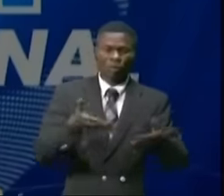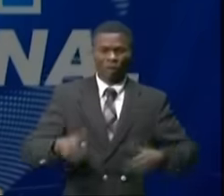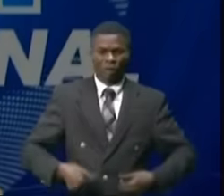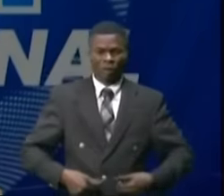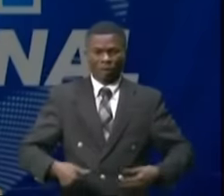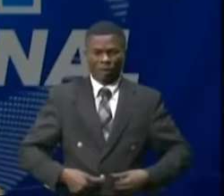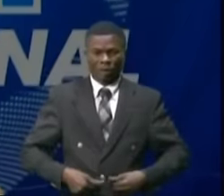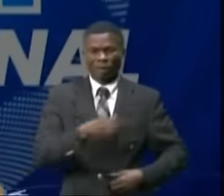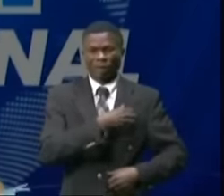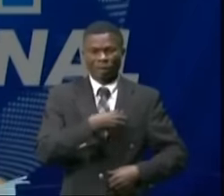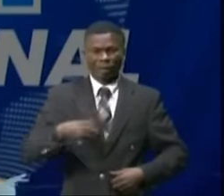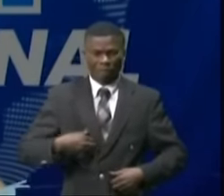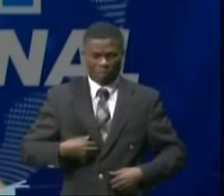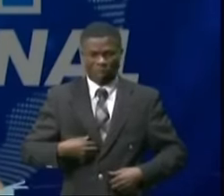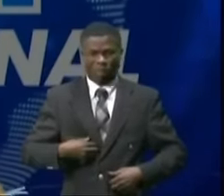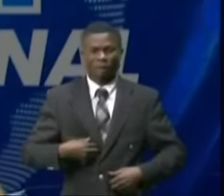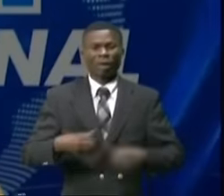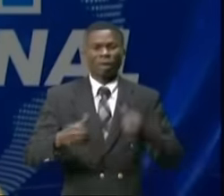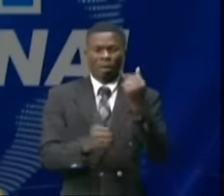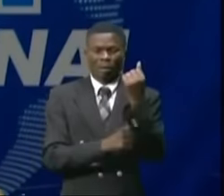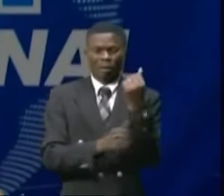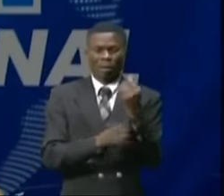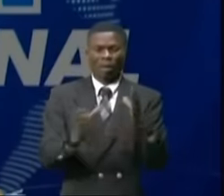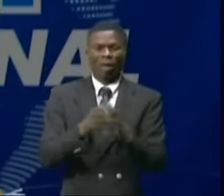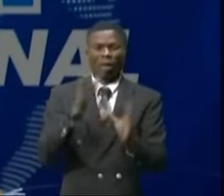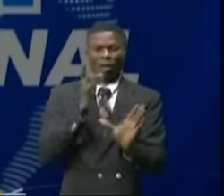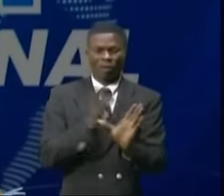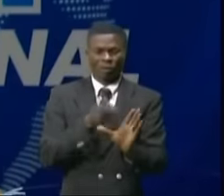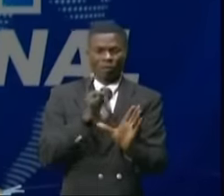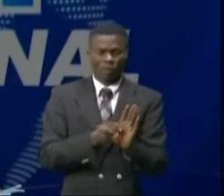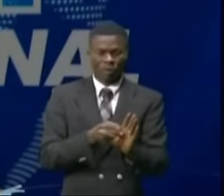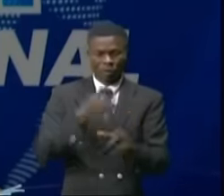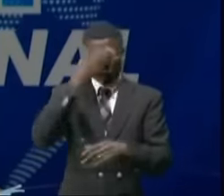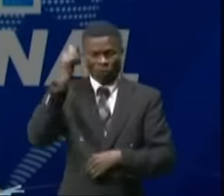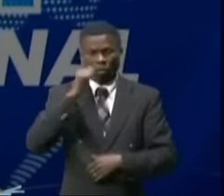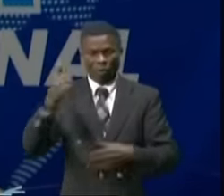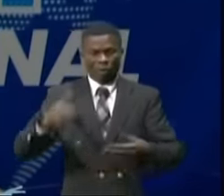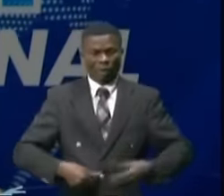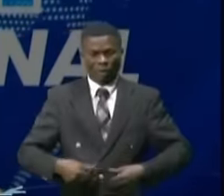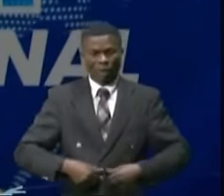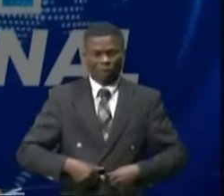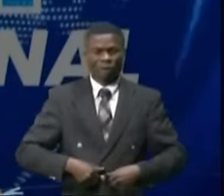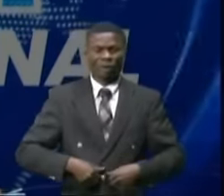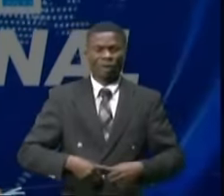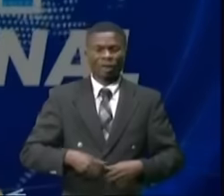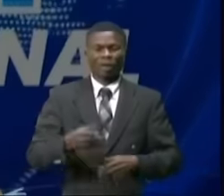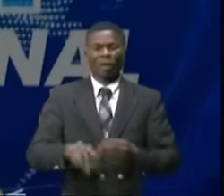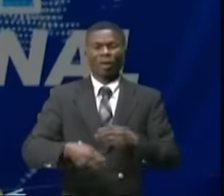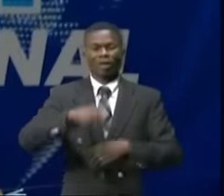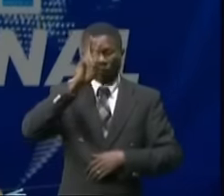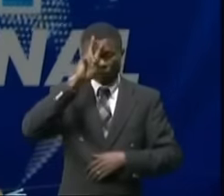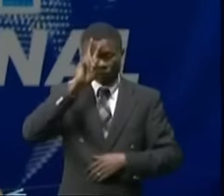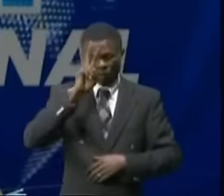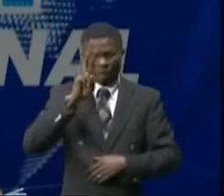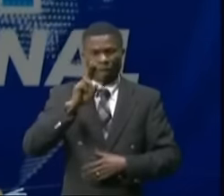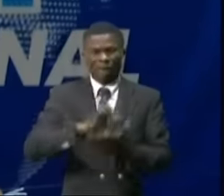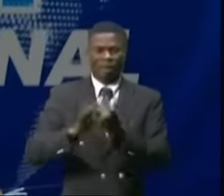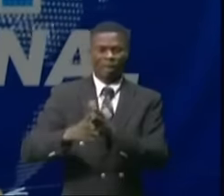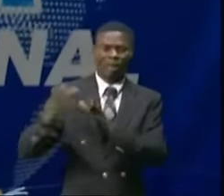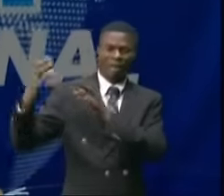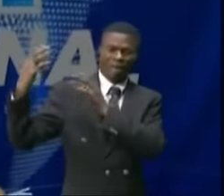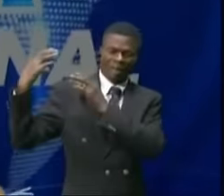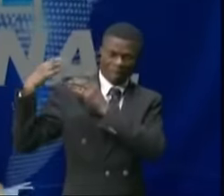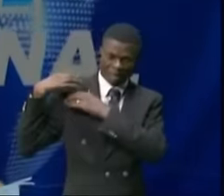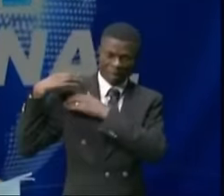les femmes et les personnes vivant avec handicap, sans oublier les jeunes défavorisés, à s'approprier des